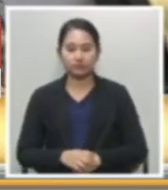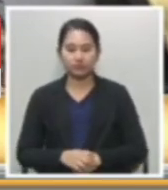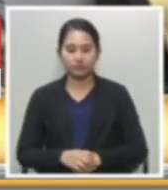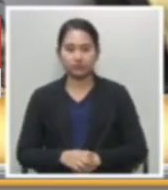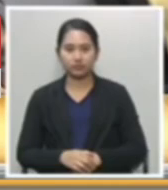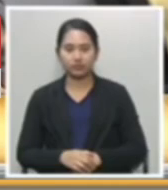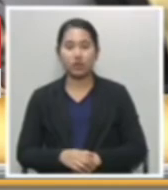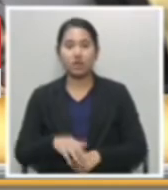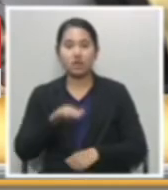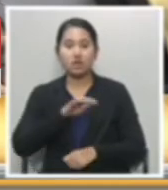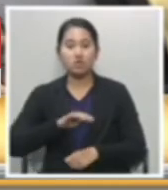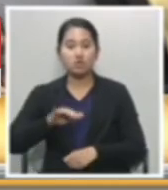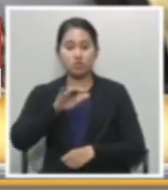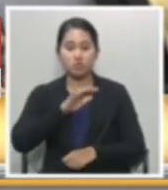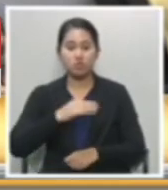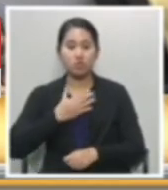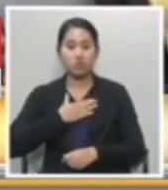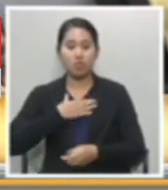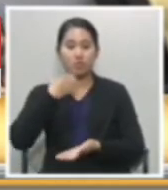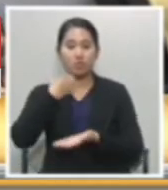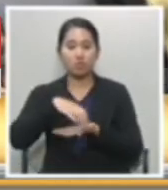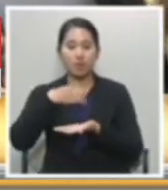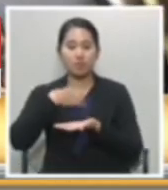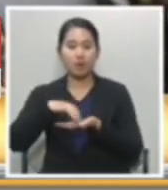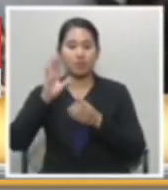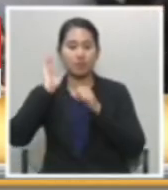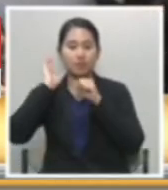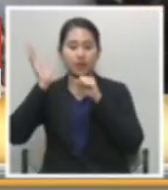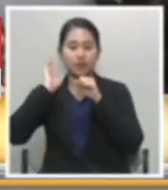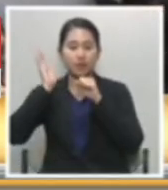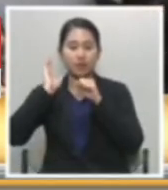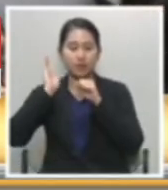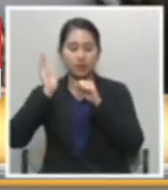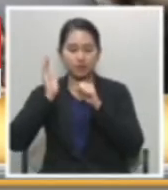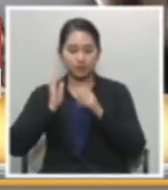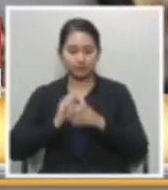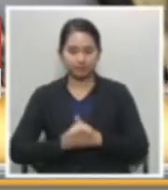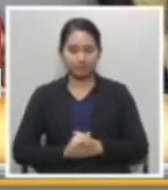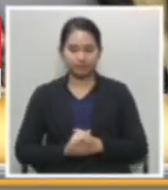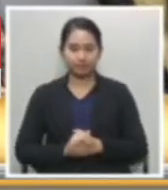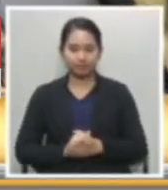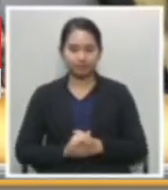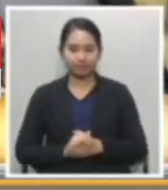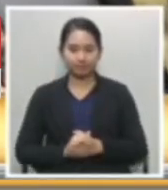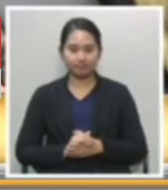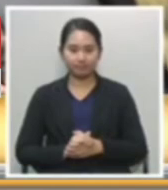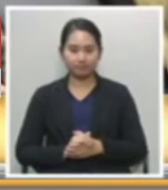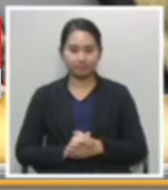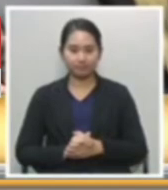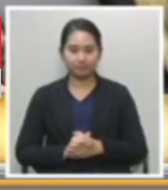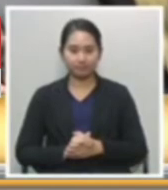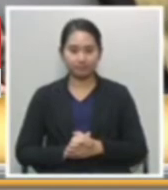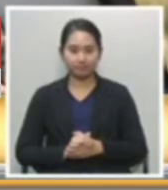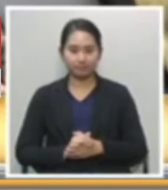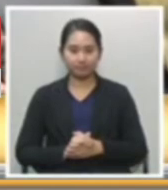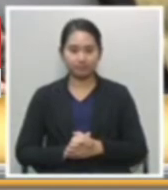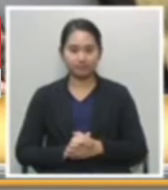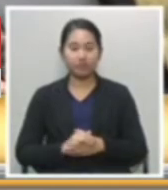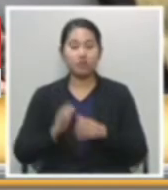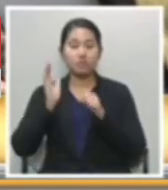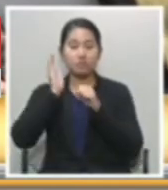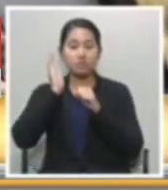ดที่ผมกราบเรียนมาต่อท่านประธานนี้เป็นเพียงข้างหลัก